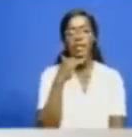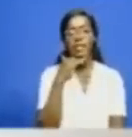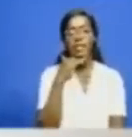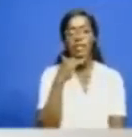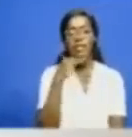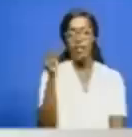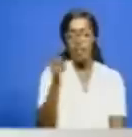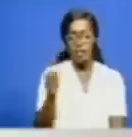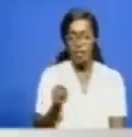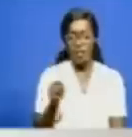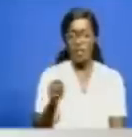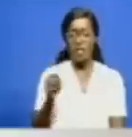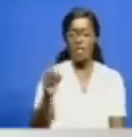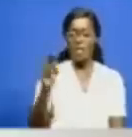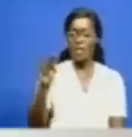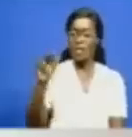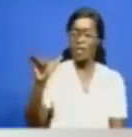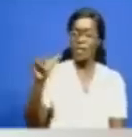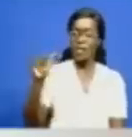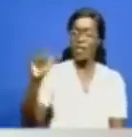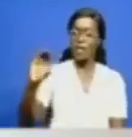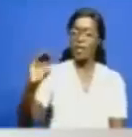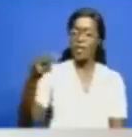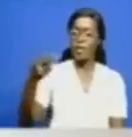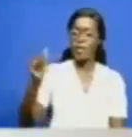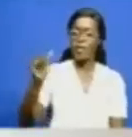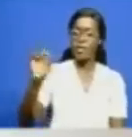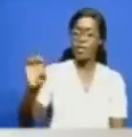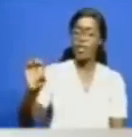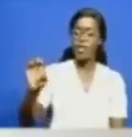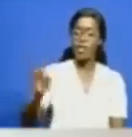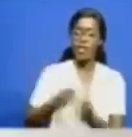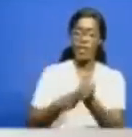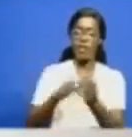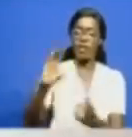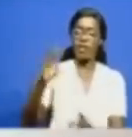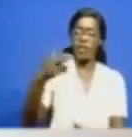mzee wetu Simeon Nyachae, wakiongozwa hapa na Charles,